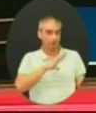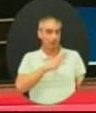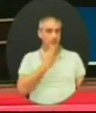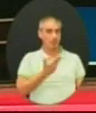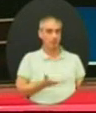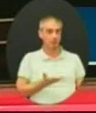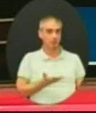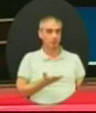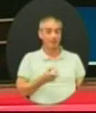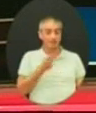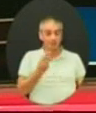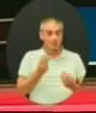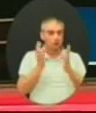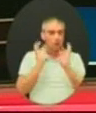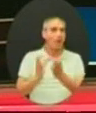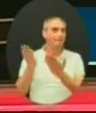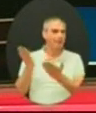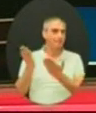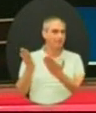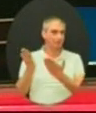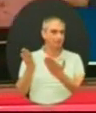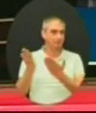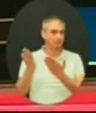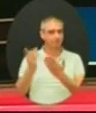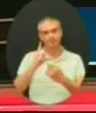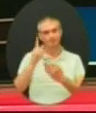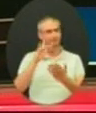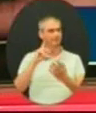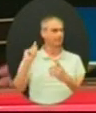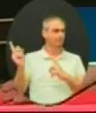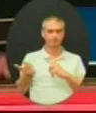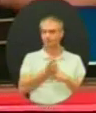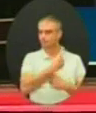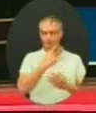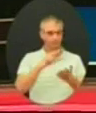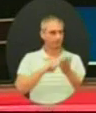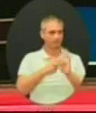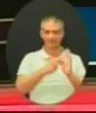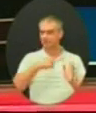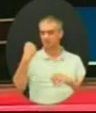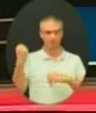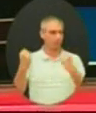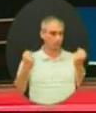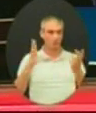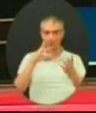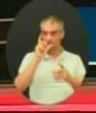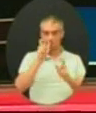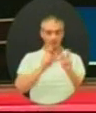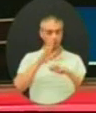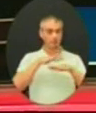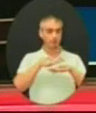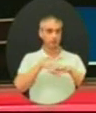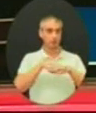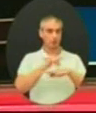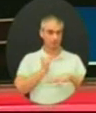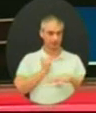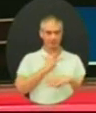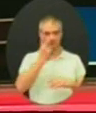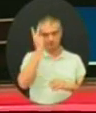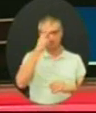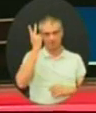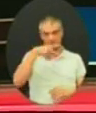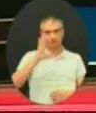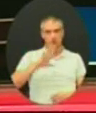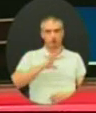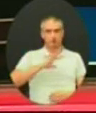זה הדבר אמיתי. כל אלה שנמצאים מכל הצדדים של המפה הפוליטית, או בכלל, גם אנשי מקצוע, מכירים בסכנה